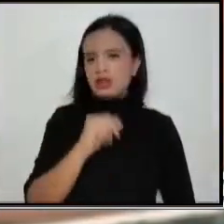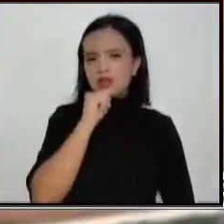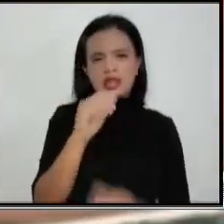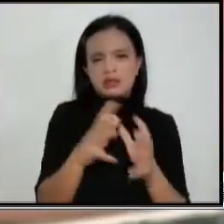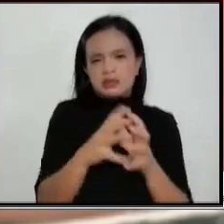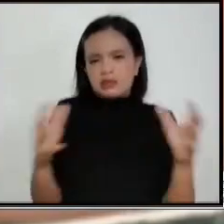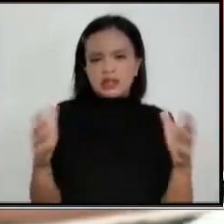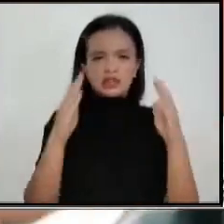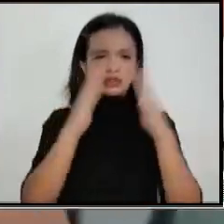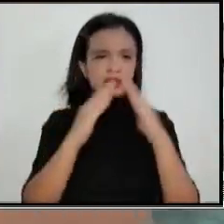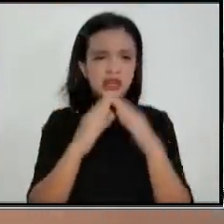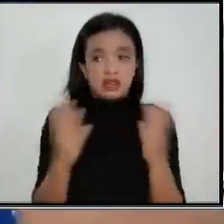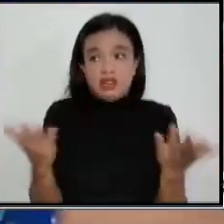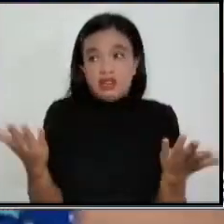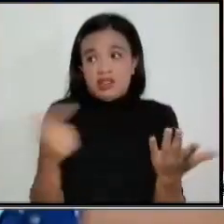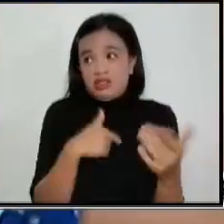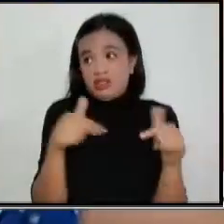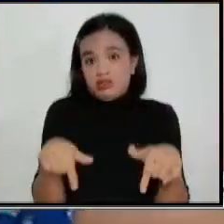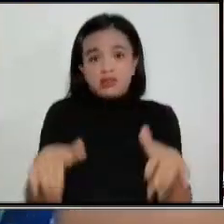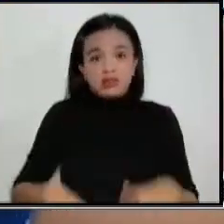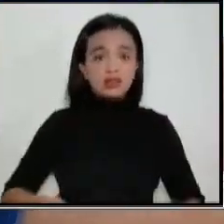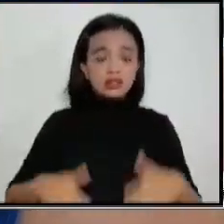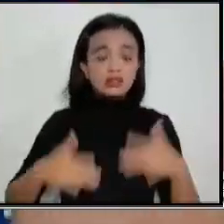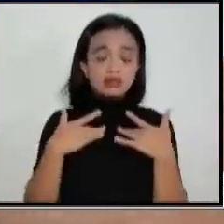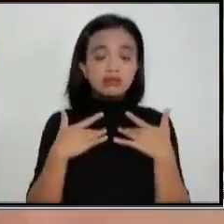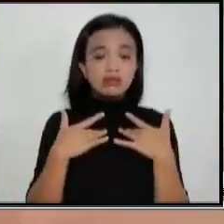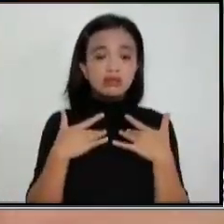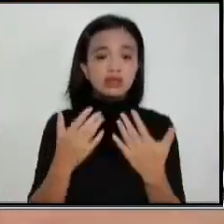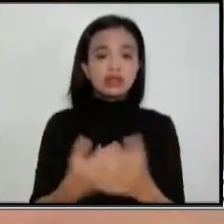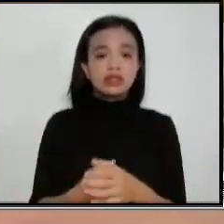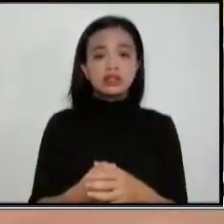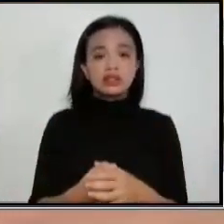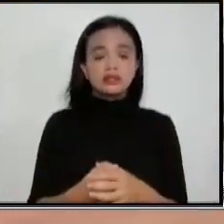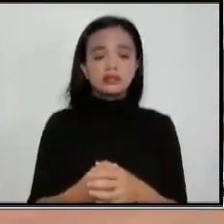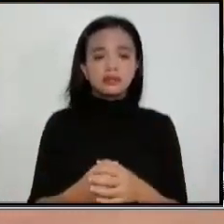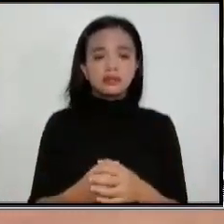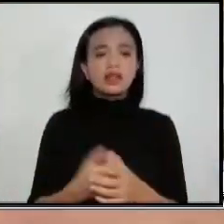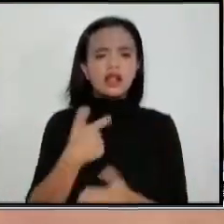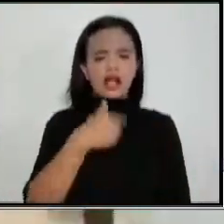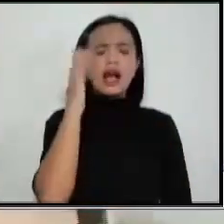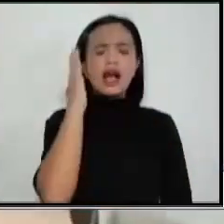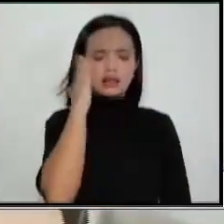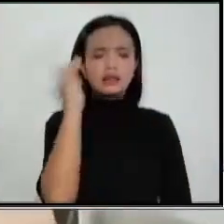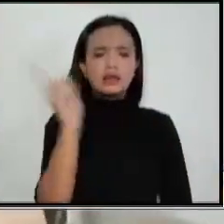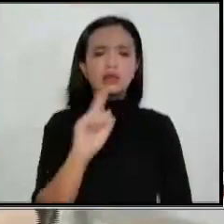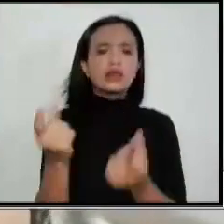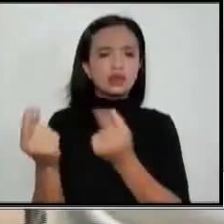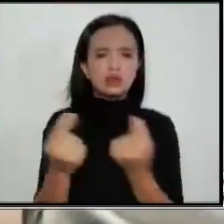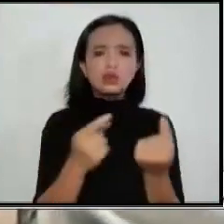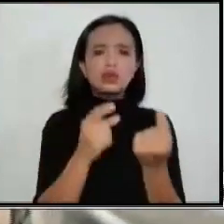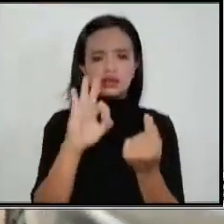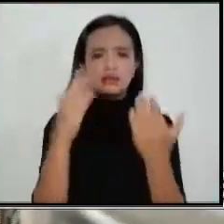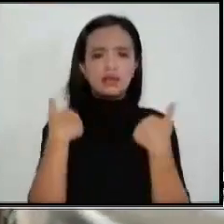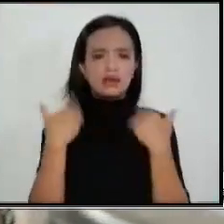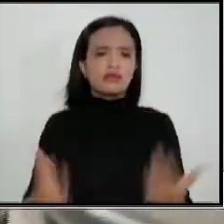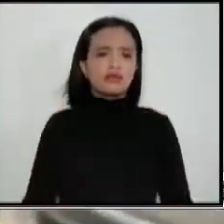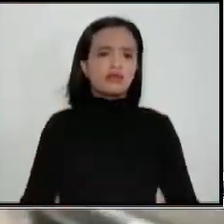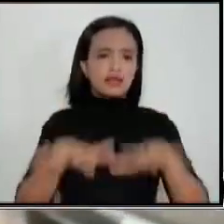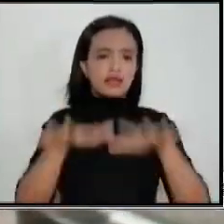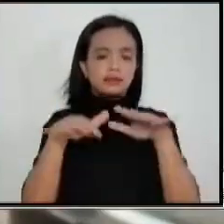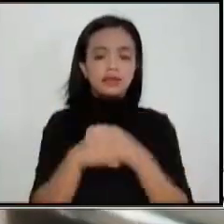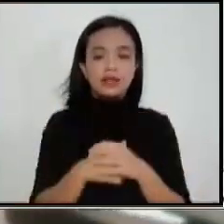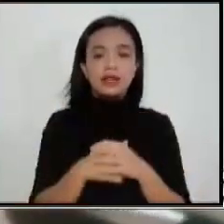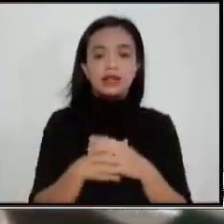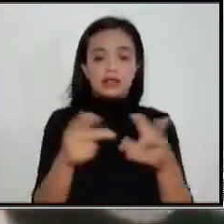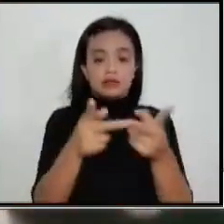nandi dito na ako. Kaya kada bumaha, alam ko na yung gagawin ko kagad. Handa na rin ang evacuation centers ng